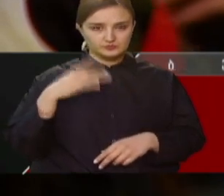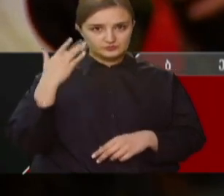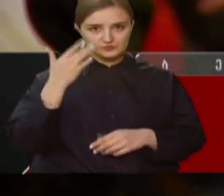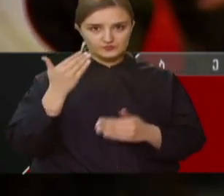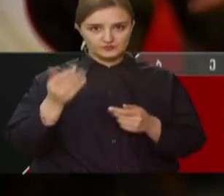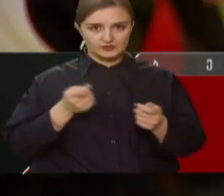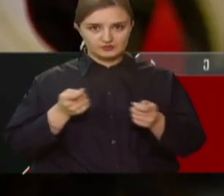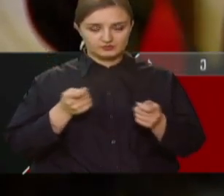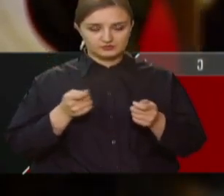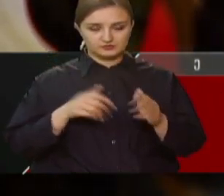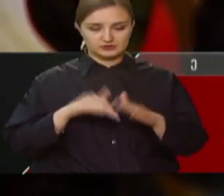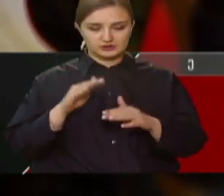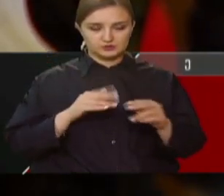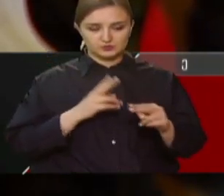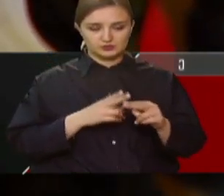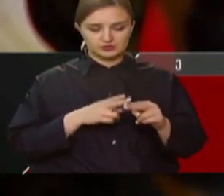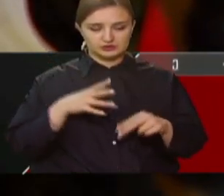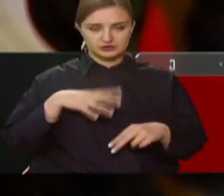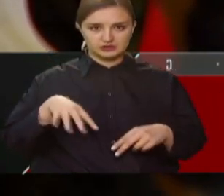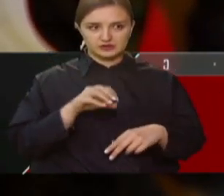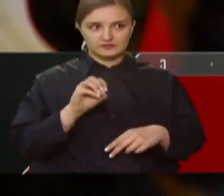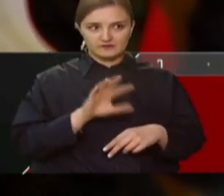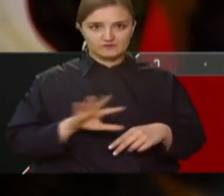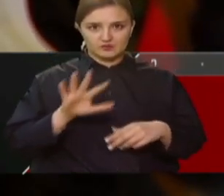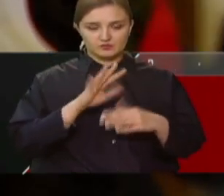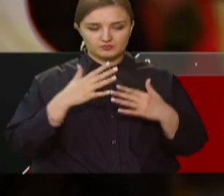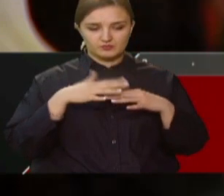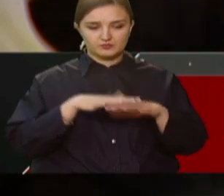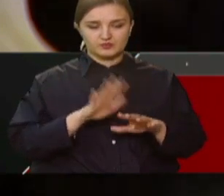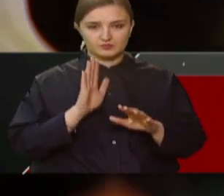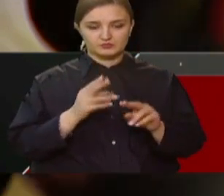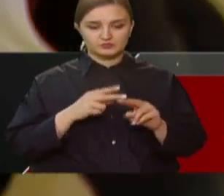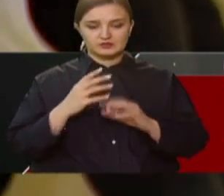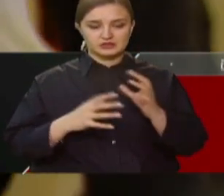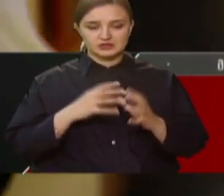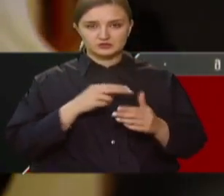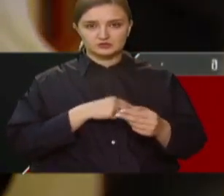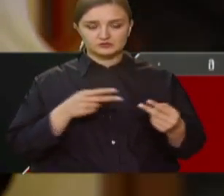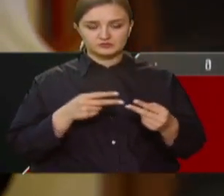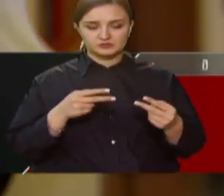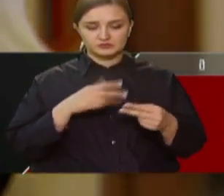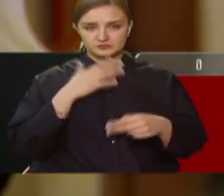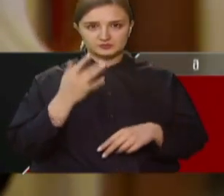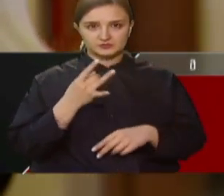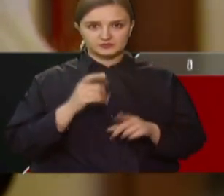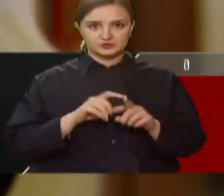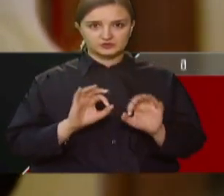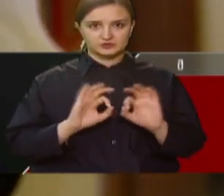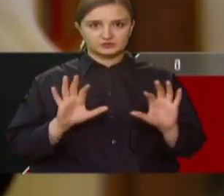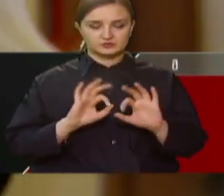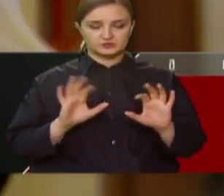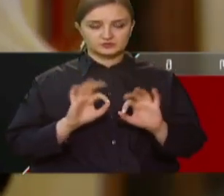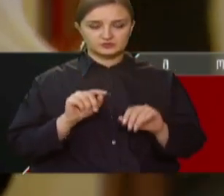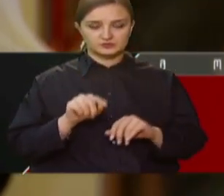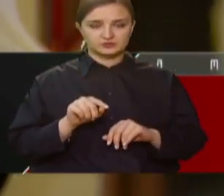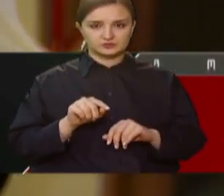მართლობა ხელს უშლის ამ ქვეყნის ევროატლანტიკურ კურსს იქნება მოცემული, იმიტომ რომ ჩვენ საერთაშორისო პარტნიორებს არაერთხელ უთქვამ ჩვენთვის, მაშინ როდესაც ჩვენ ვართ